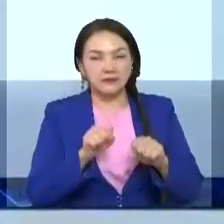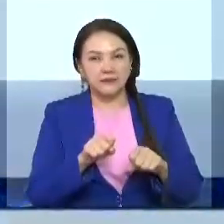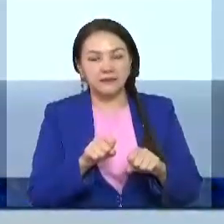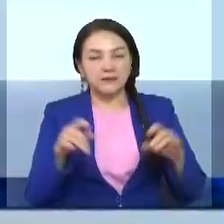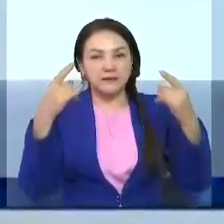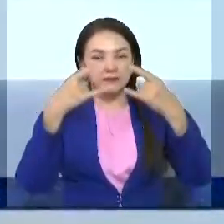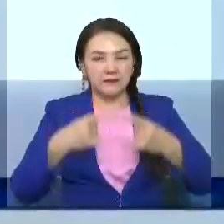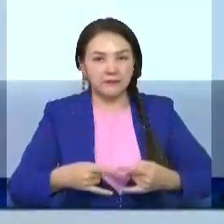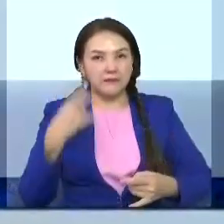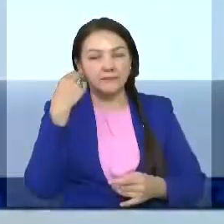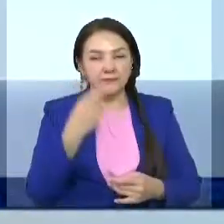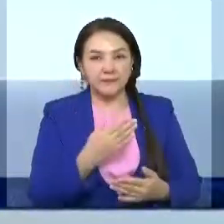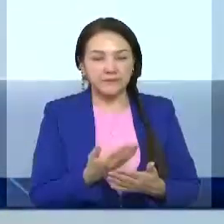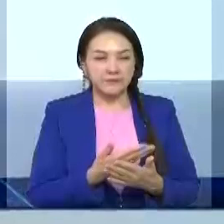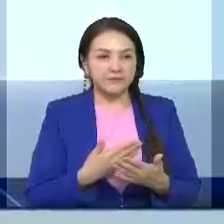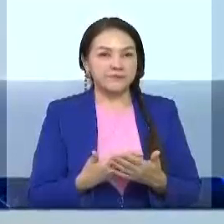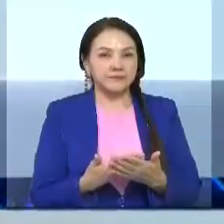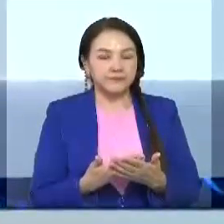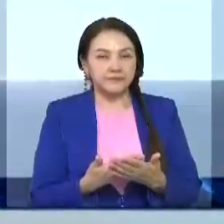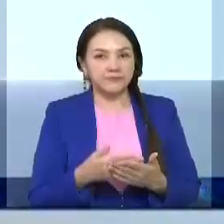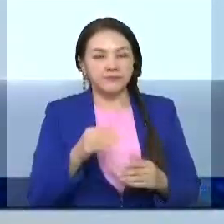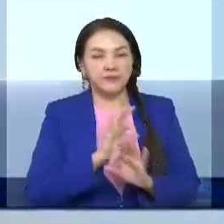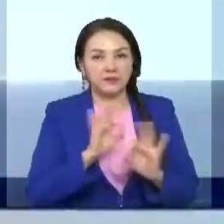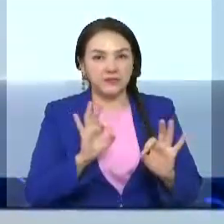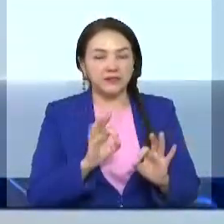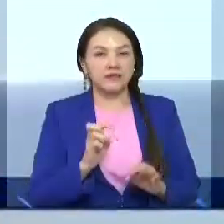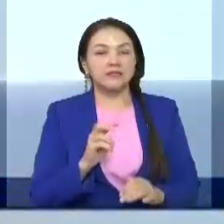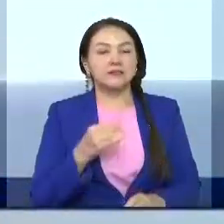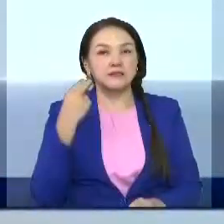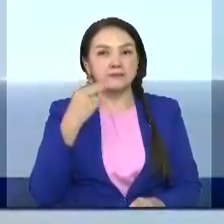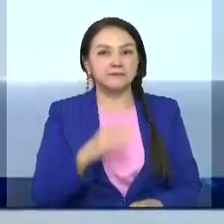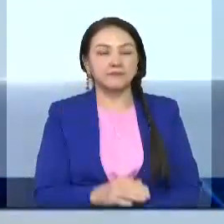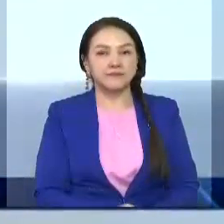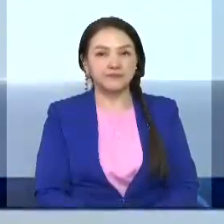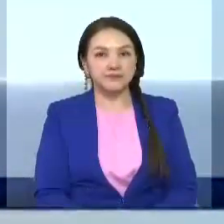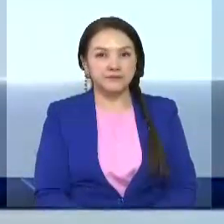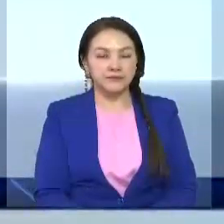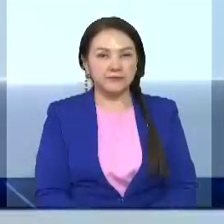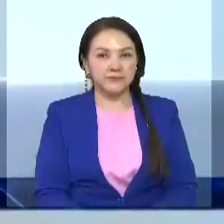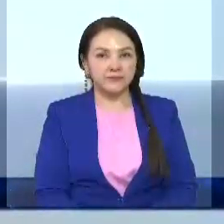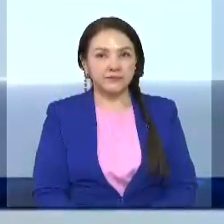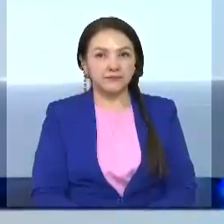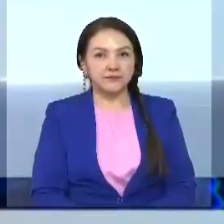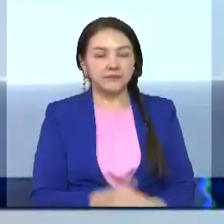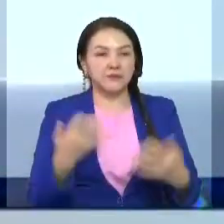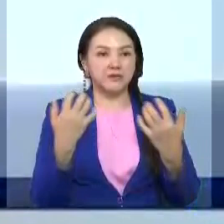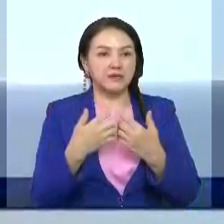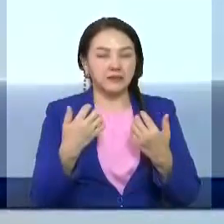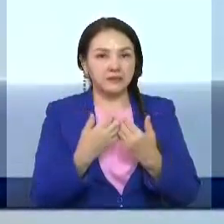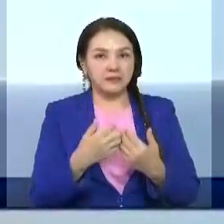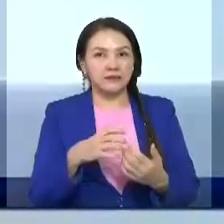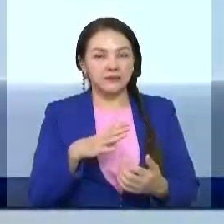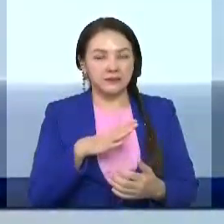исследование качественно на соответствено уровне качества аппарат